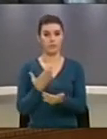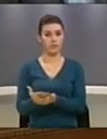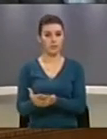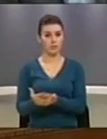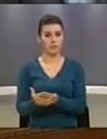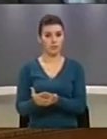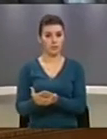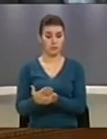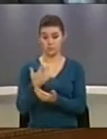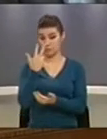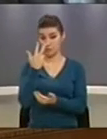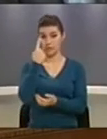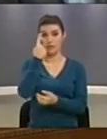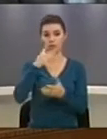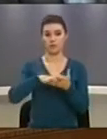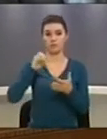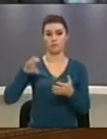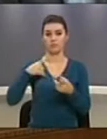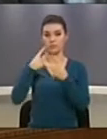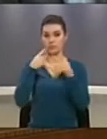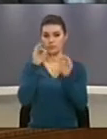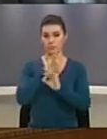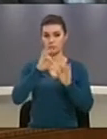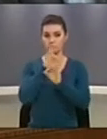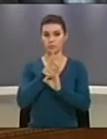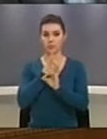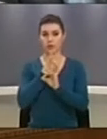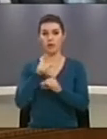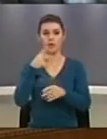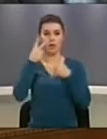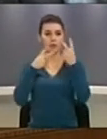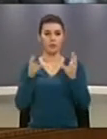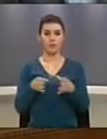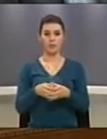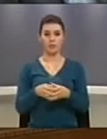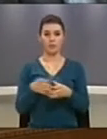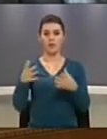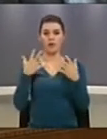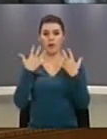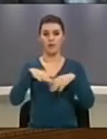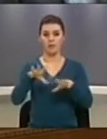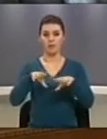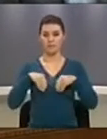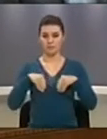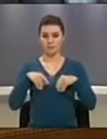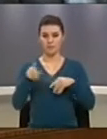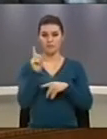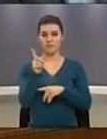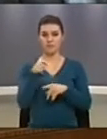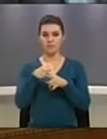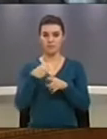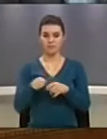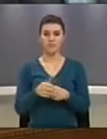tri amendamente, po për njërin nuk ka pasur diskutim në komision, ajo është planuar, domethënë ka qenë një vrejtje teknike e